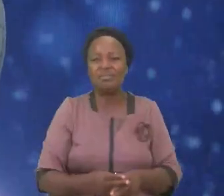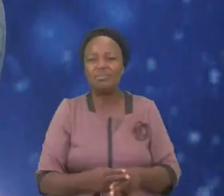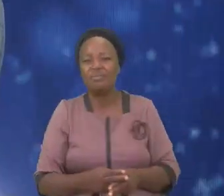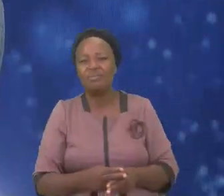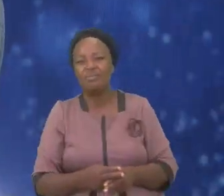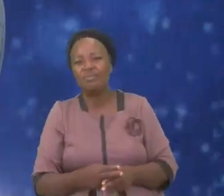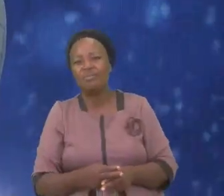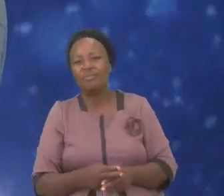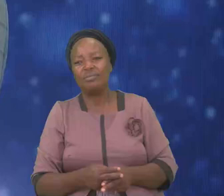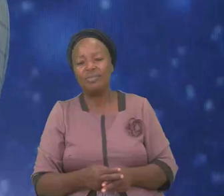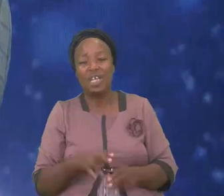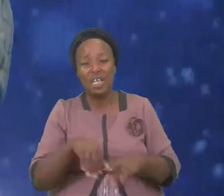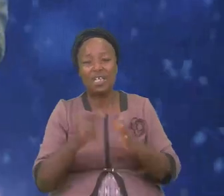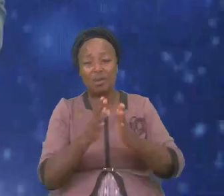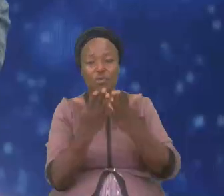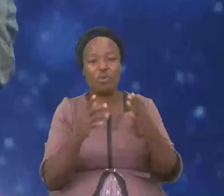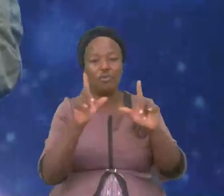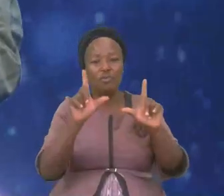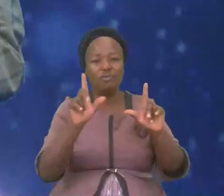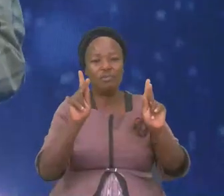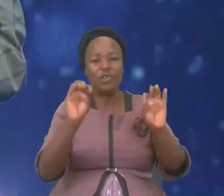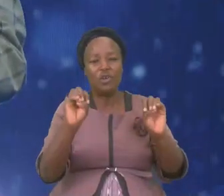Jésus. Luc 10,